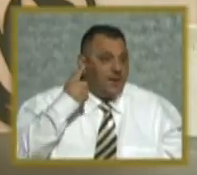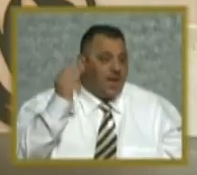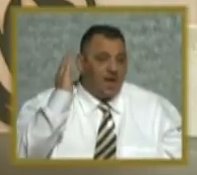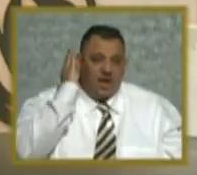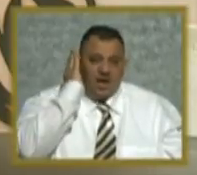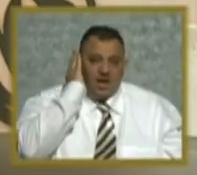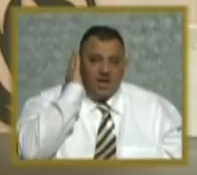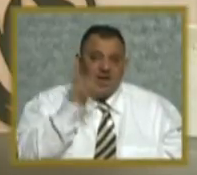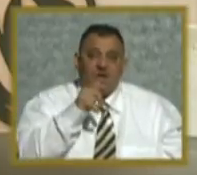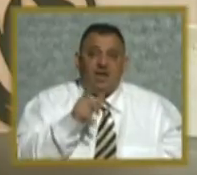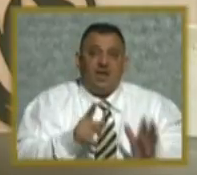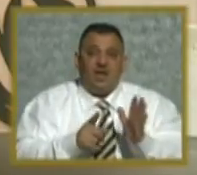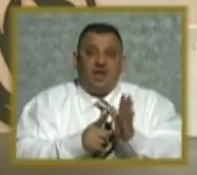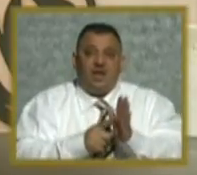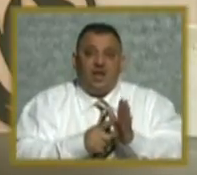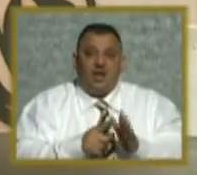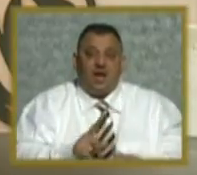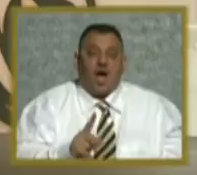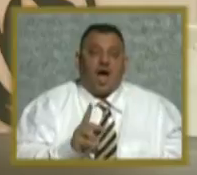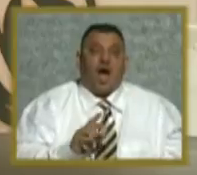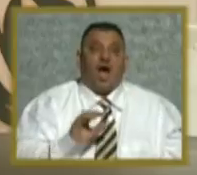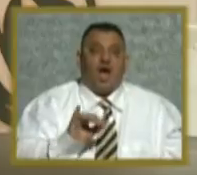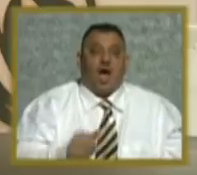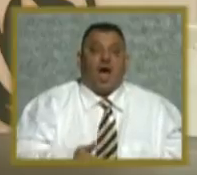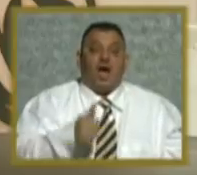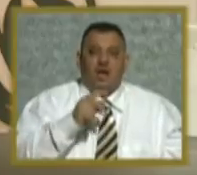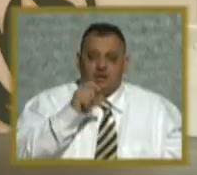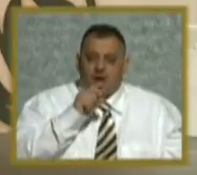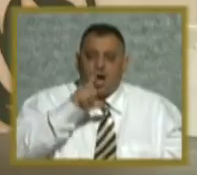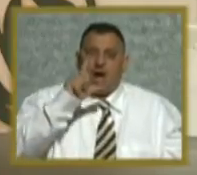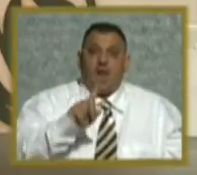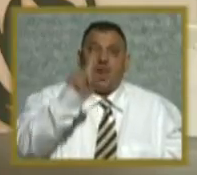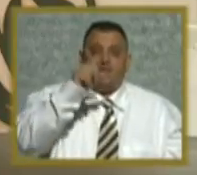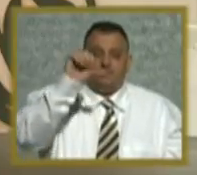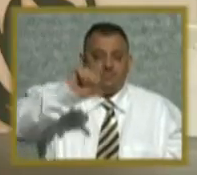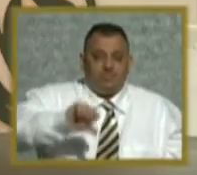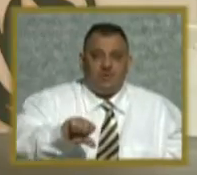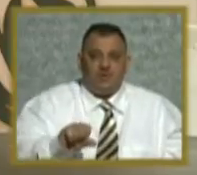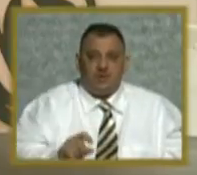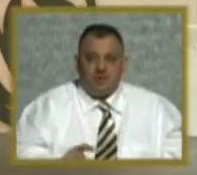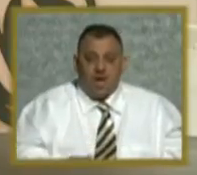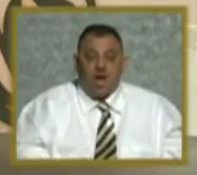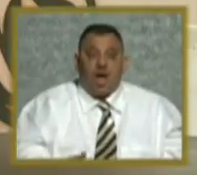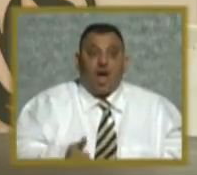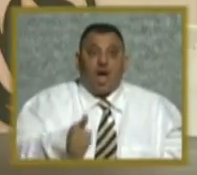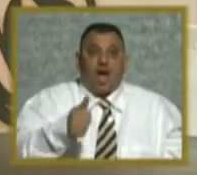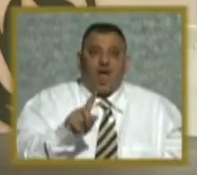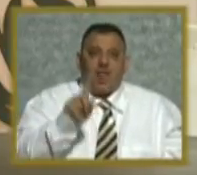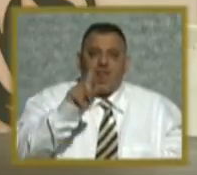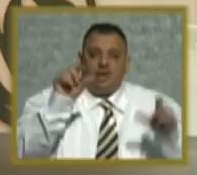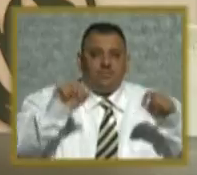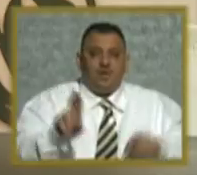مثل قول بعض المؤذنين الله أكبر، هذا الأذان باطل إذا قال الله، لأن هذا صار